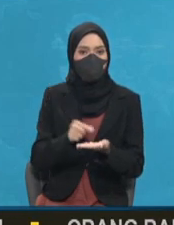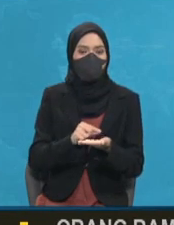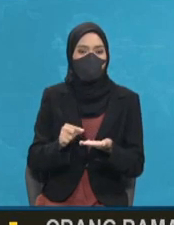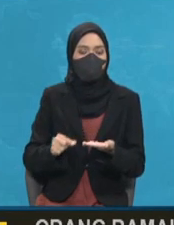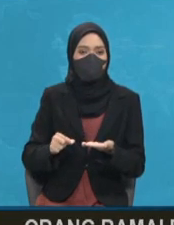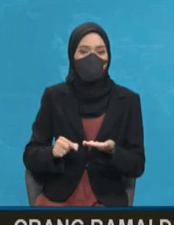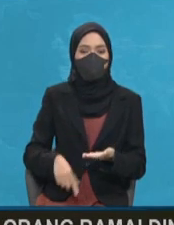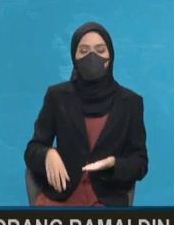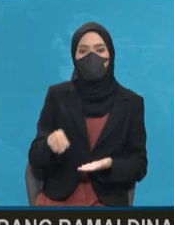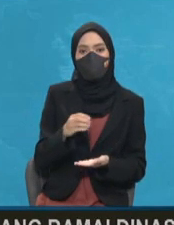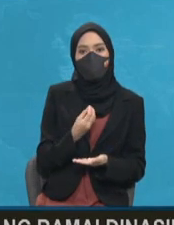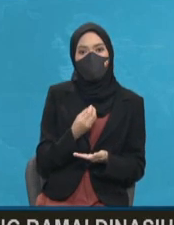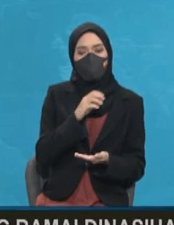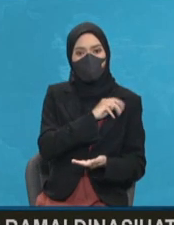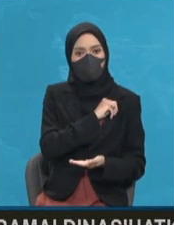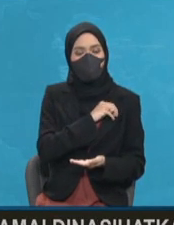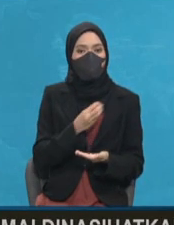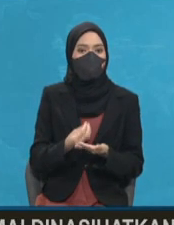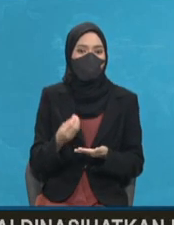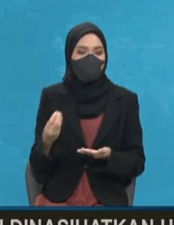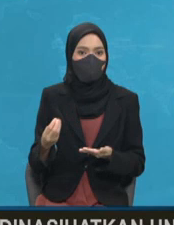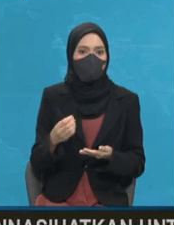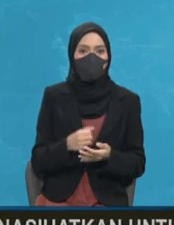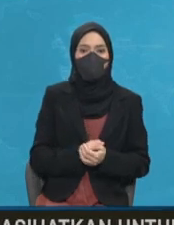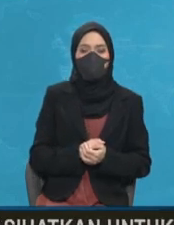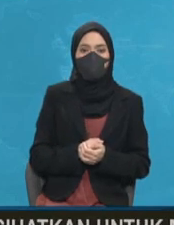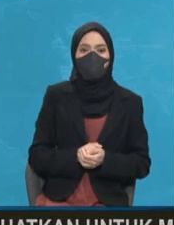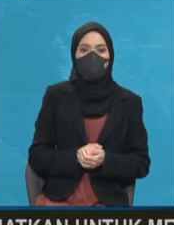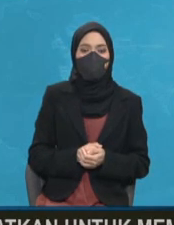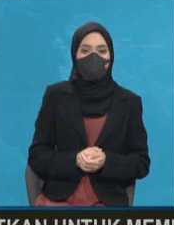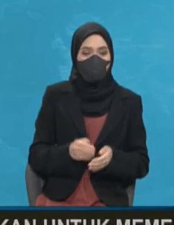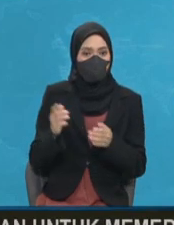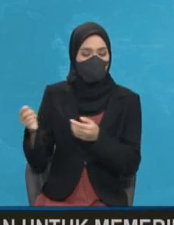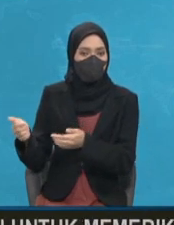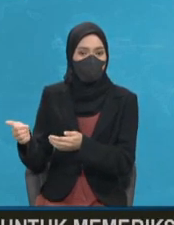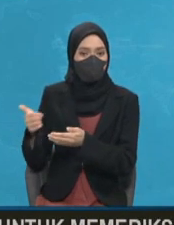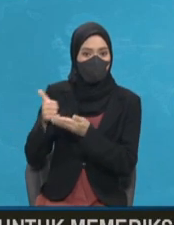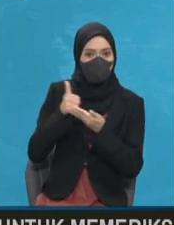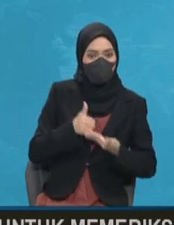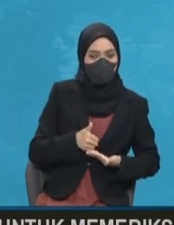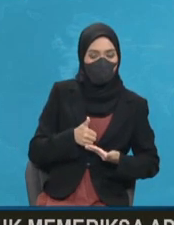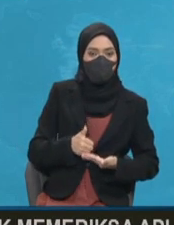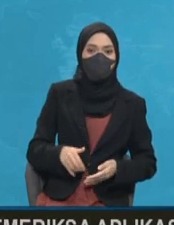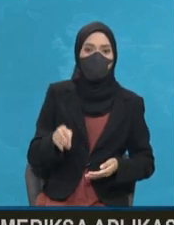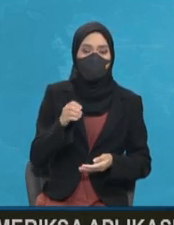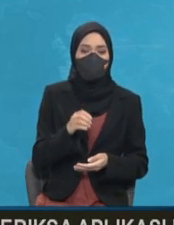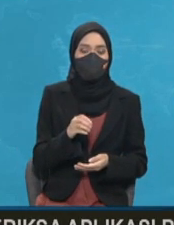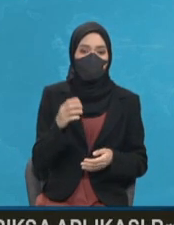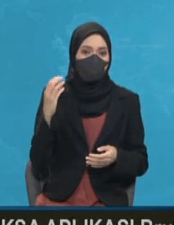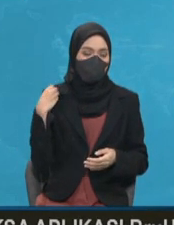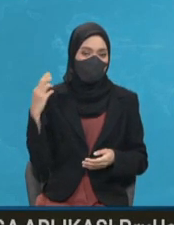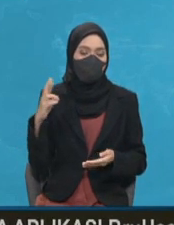kementerian keuangan dan ekonomi kirim suara tersebut dihadiri oleh pegawai-pegawai ikon-ikon daripada negara-negara